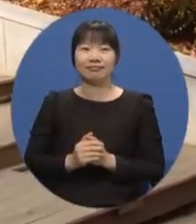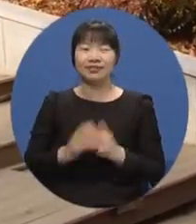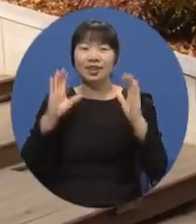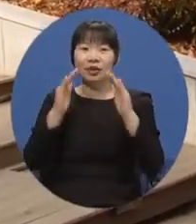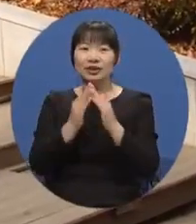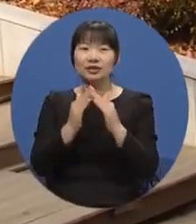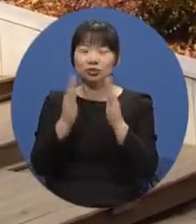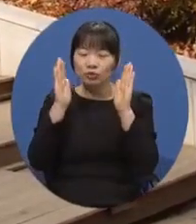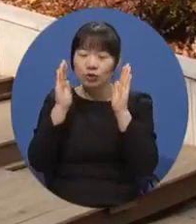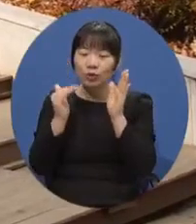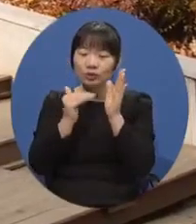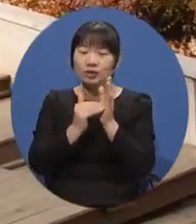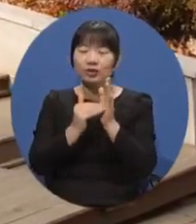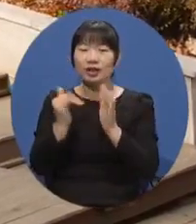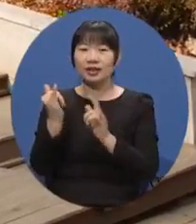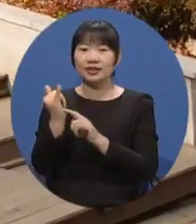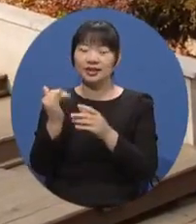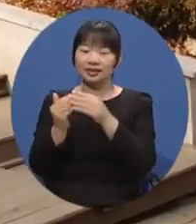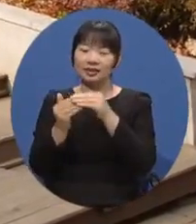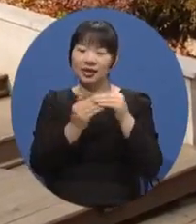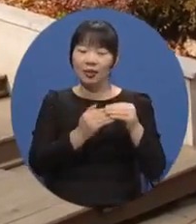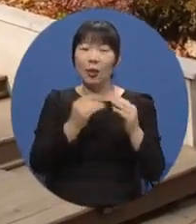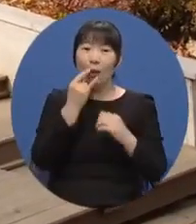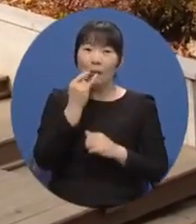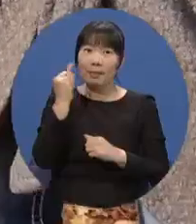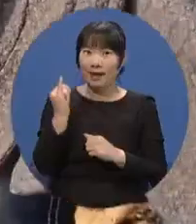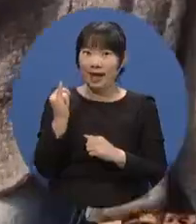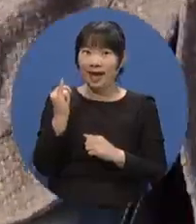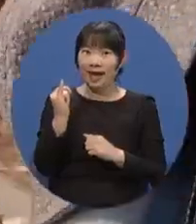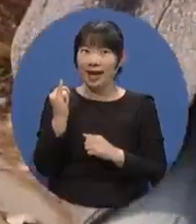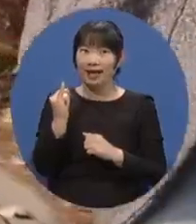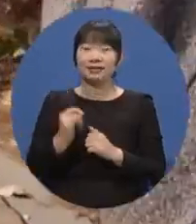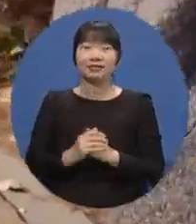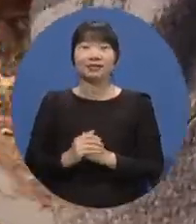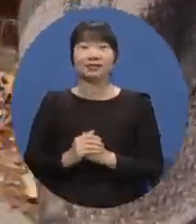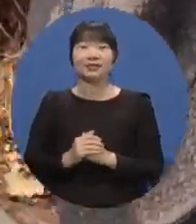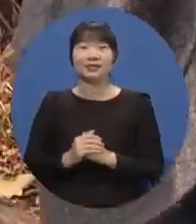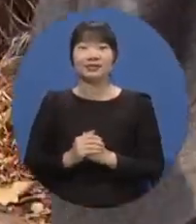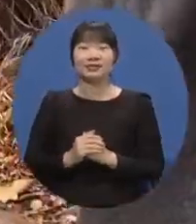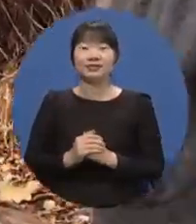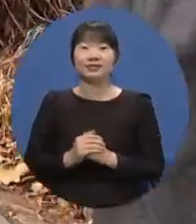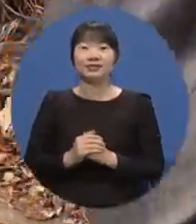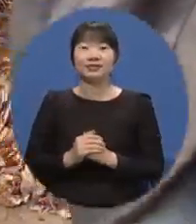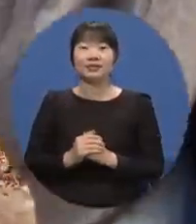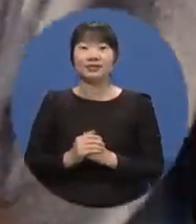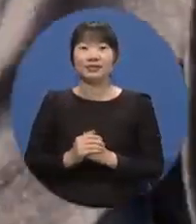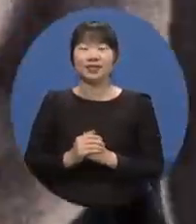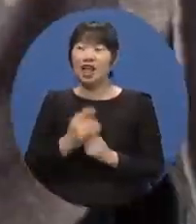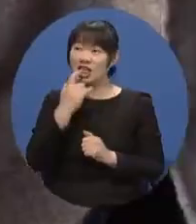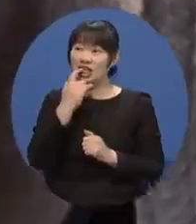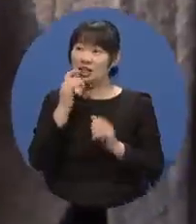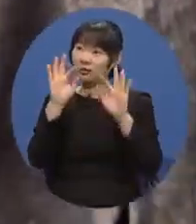어린이집 수업이 끝나고 서유리를 데리러 온 엄마. 나는 눈이 좋아서